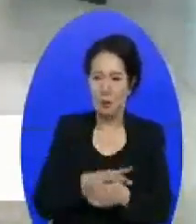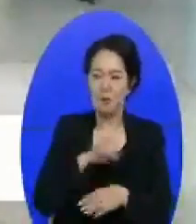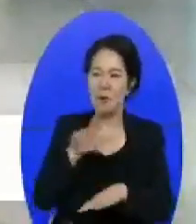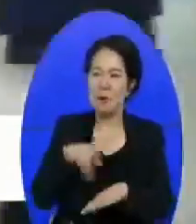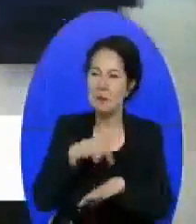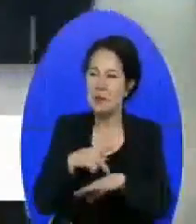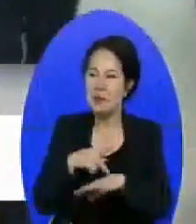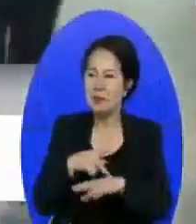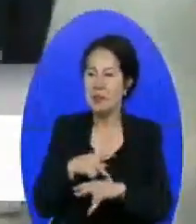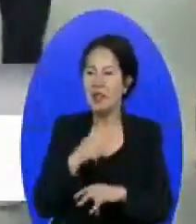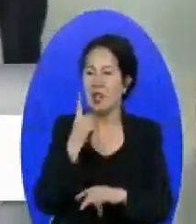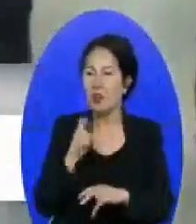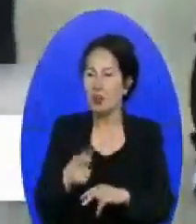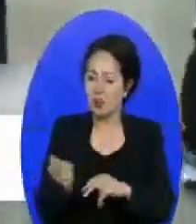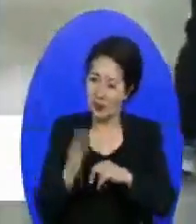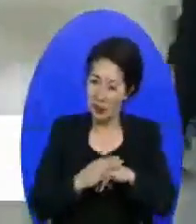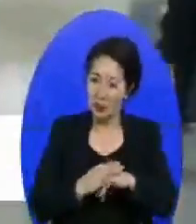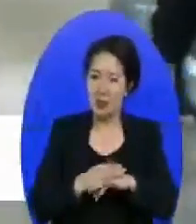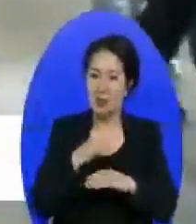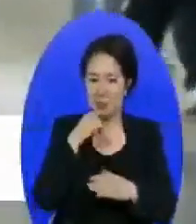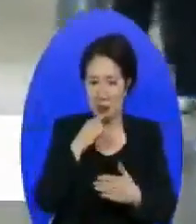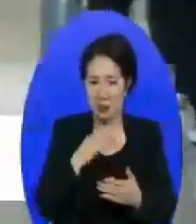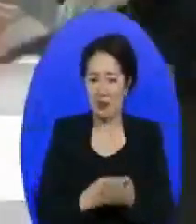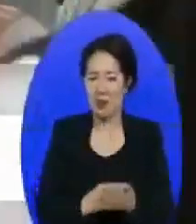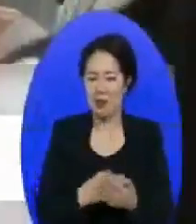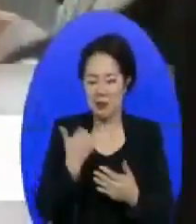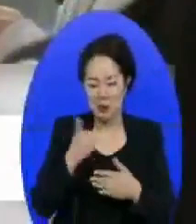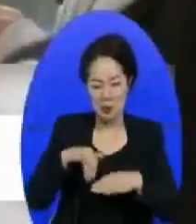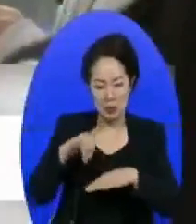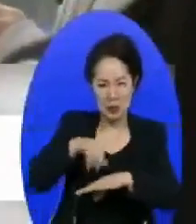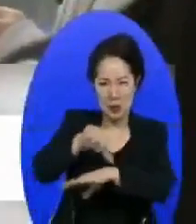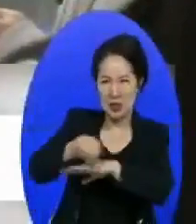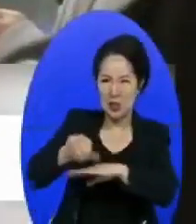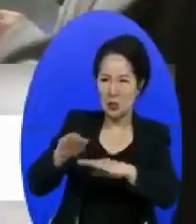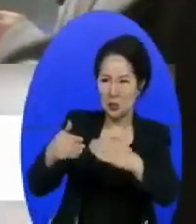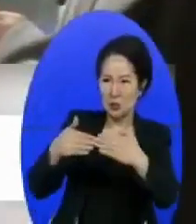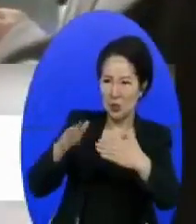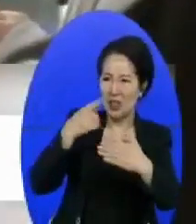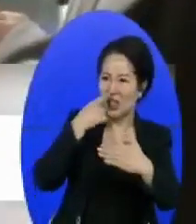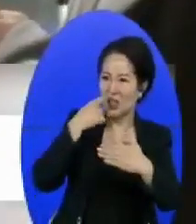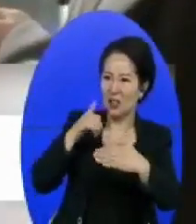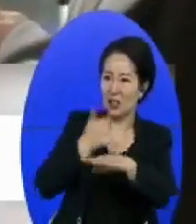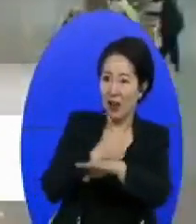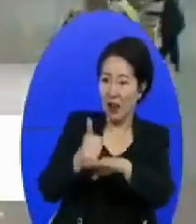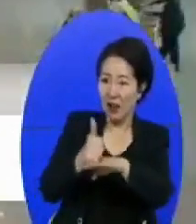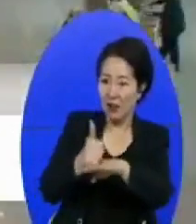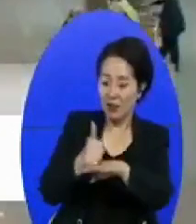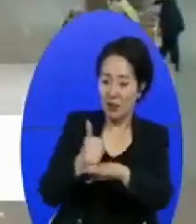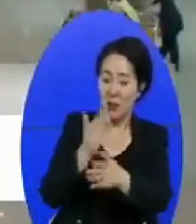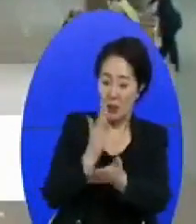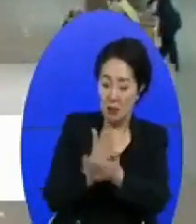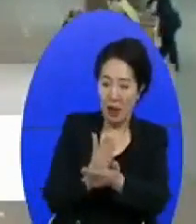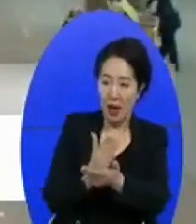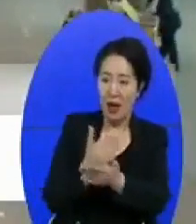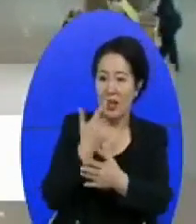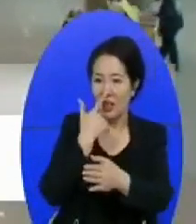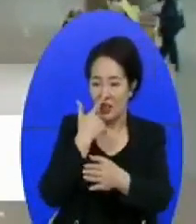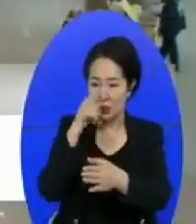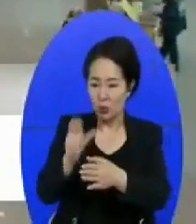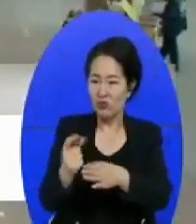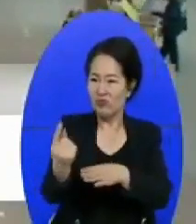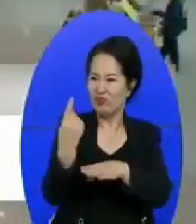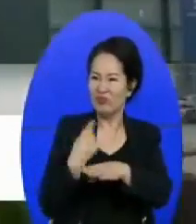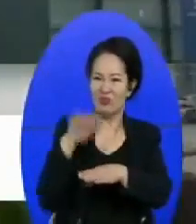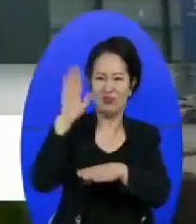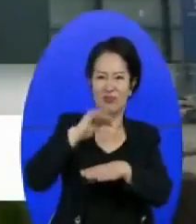хүн насварсан мэдээ байгаа. За зарим улс орнууд хилийн түр хориг тогтоож хятад улсад аялсан болоод хятад улсын иргэдийг